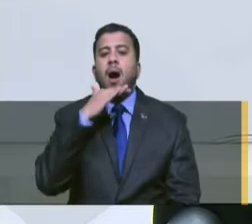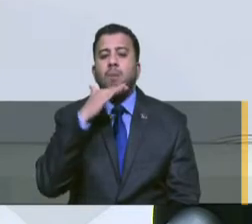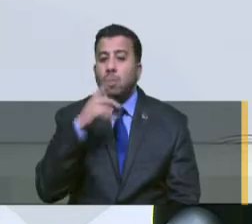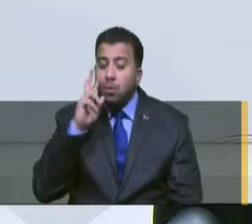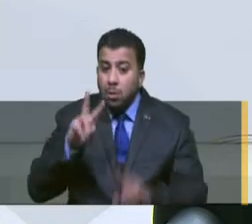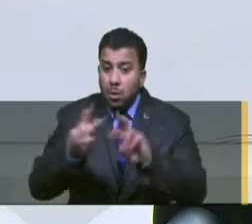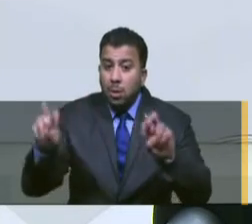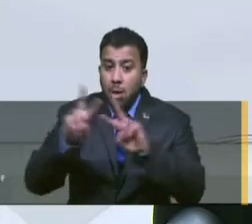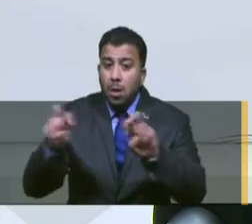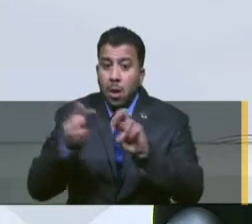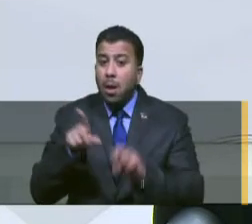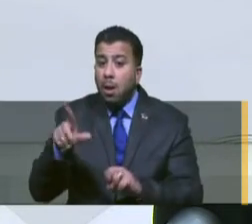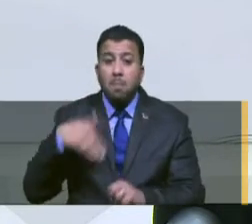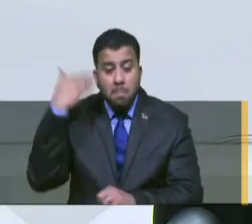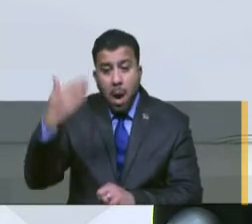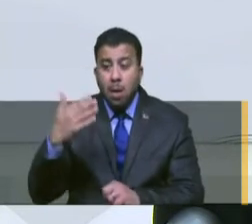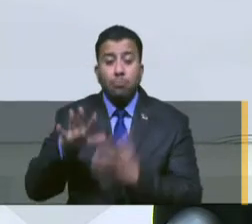هذا لأن هذه تأثر علي،